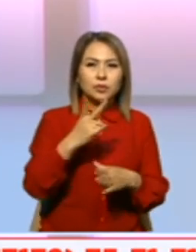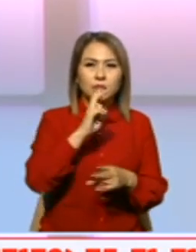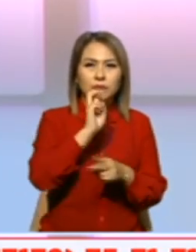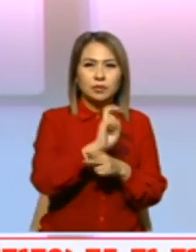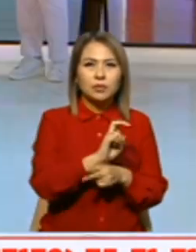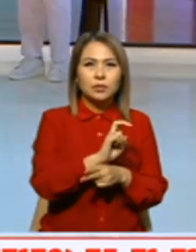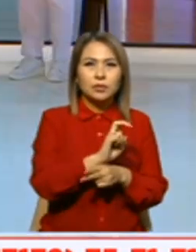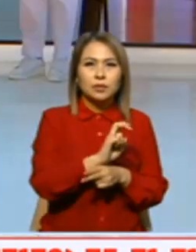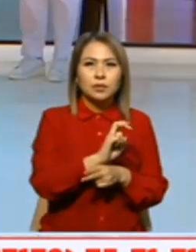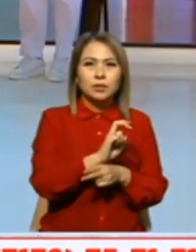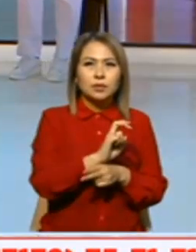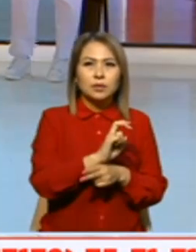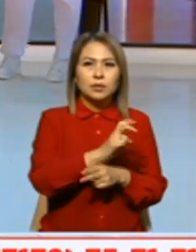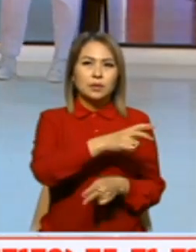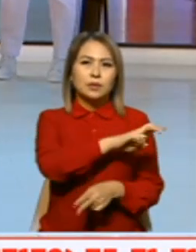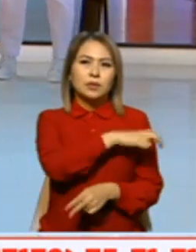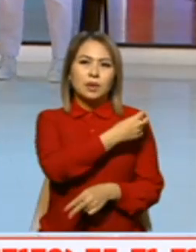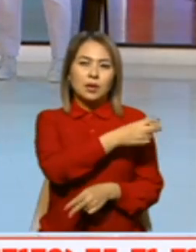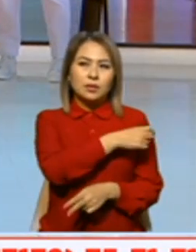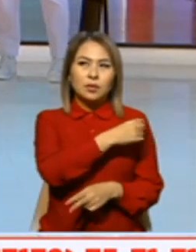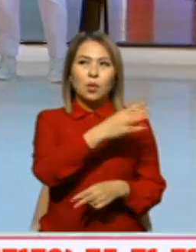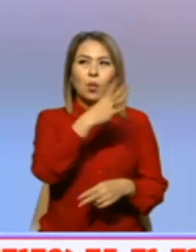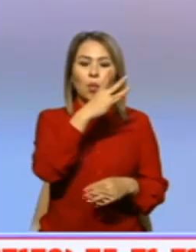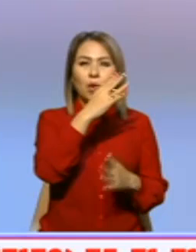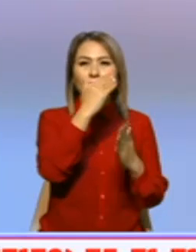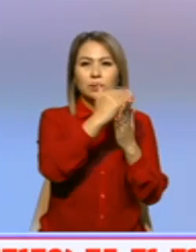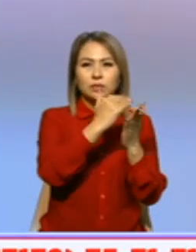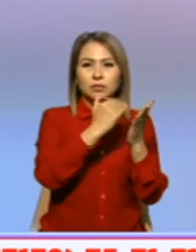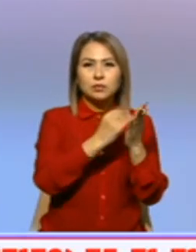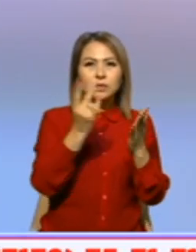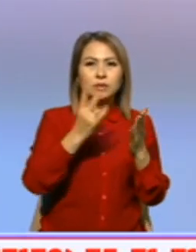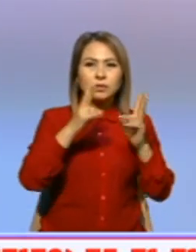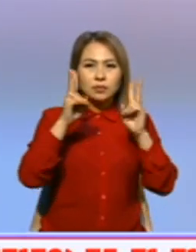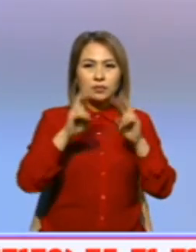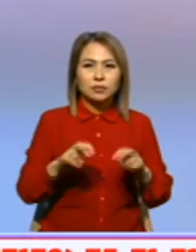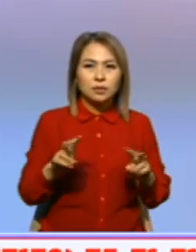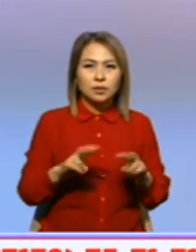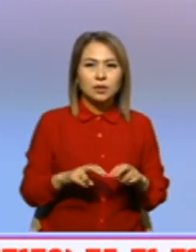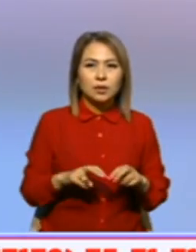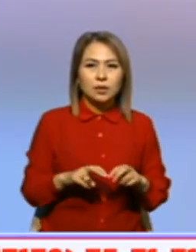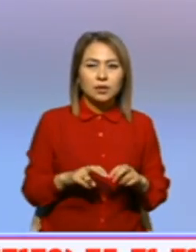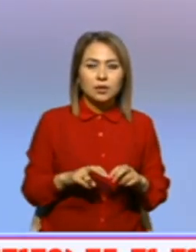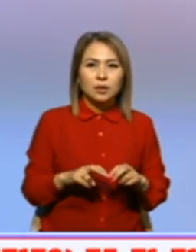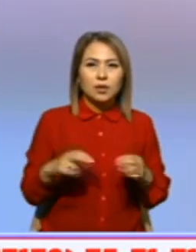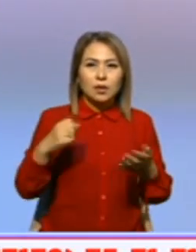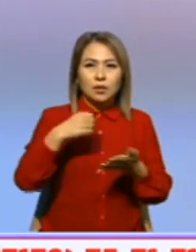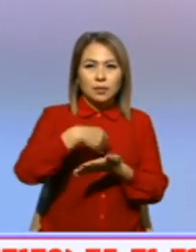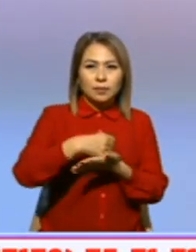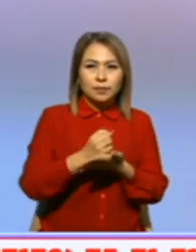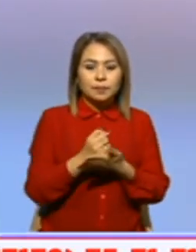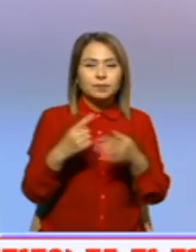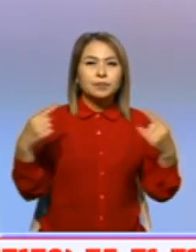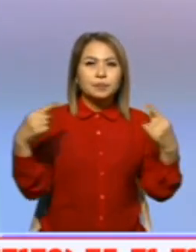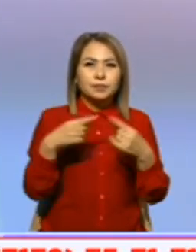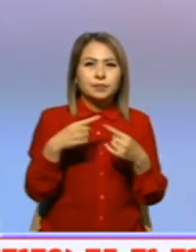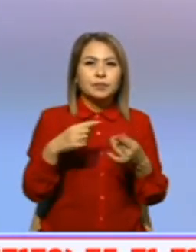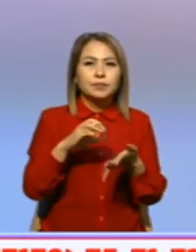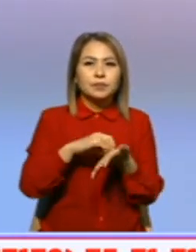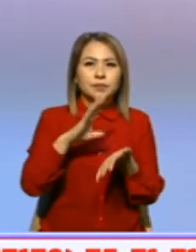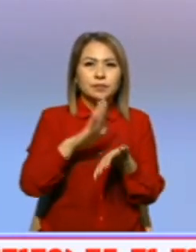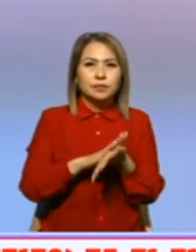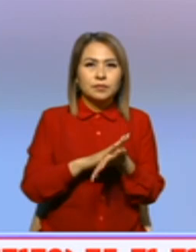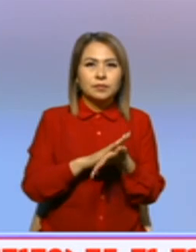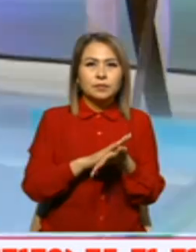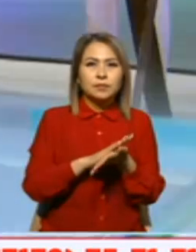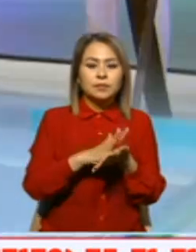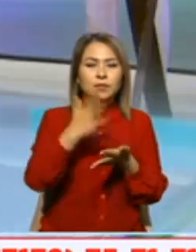керек. Дәрігерге уақытысында скрининг өтіп отыру керек. Уақытысында белгіленген сол дер кезінде қойылып диагноз дер